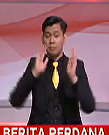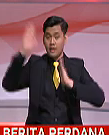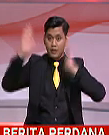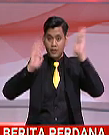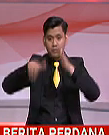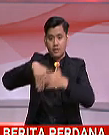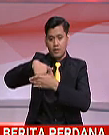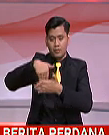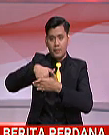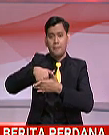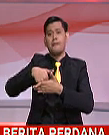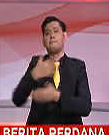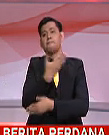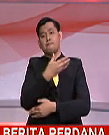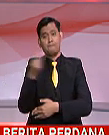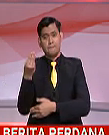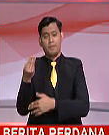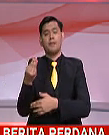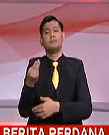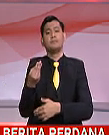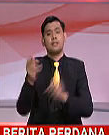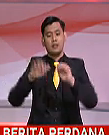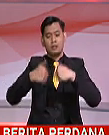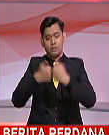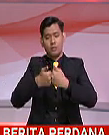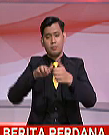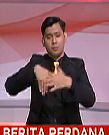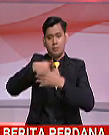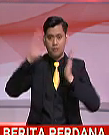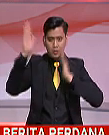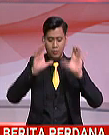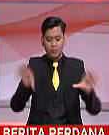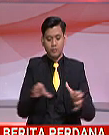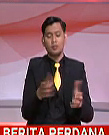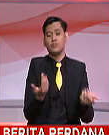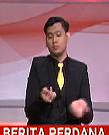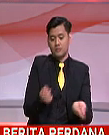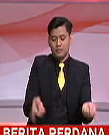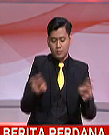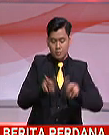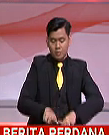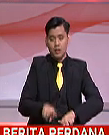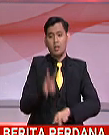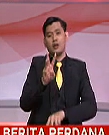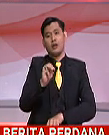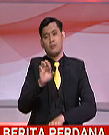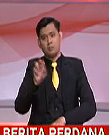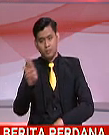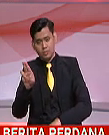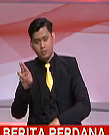Malaysia FAM dan Perbadanan Stadium Malaysia PSM hari ini menandatangani lanjutan perjanjian bersama sehingga